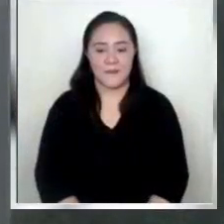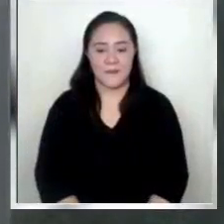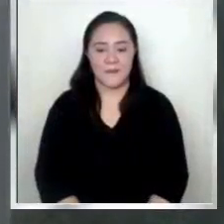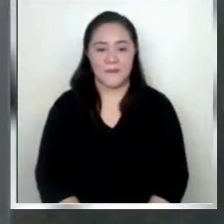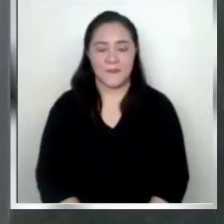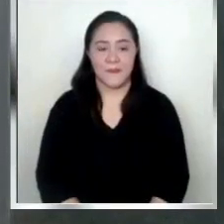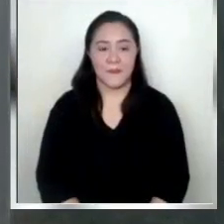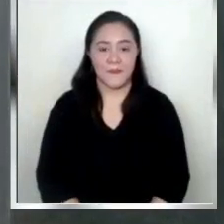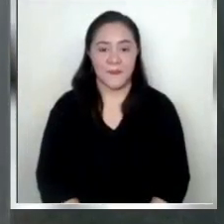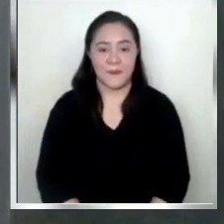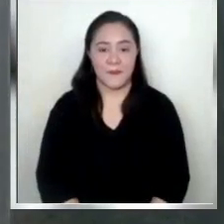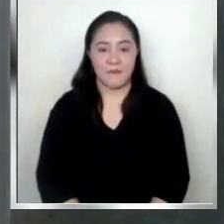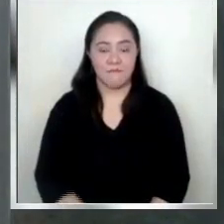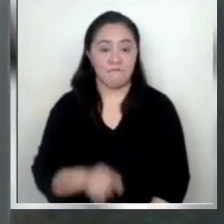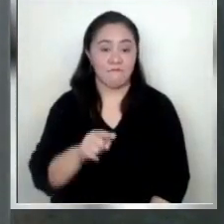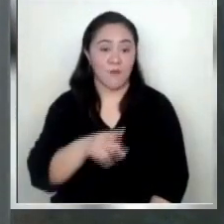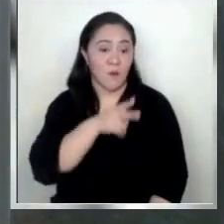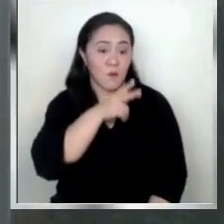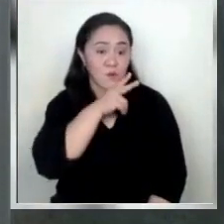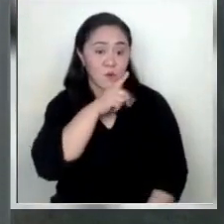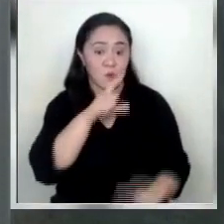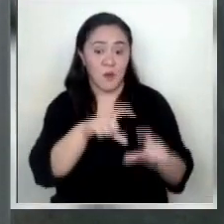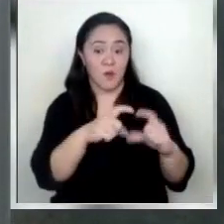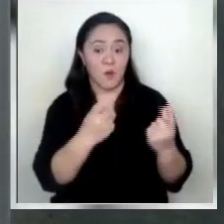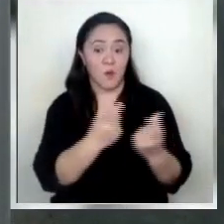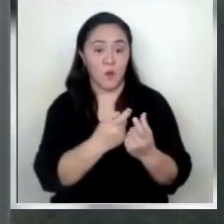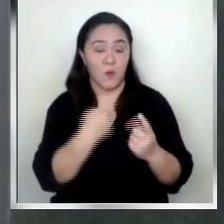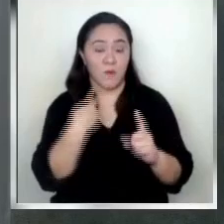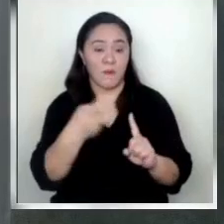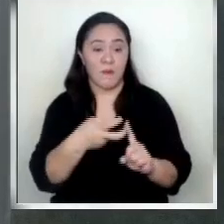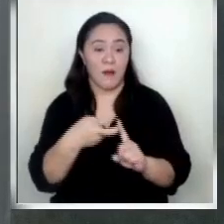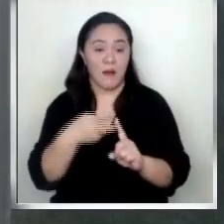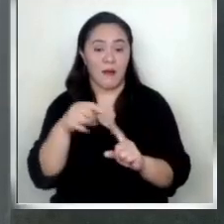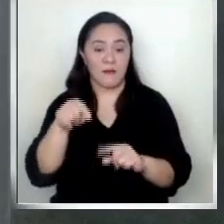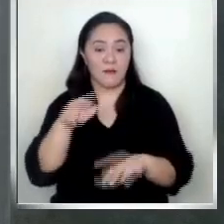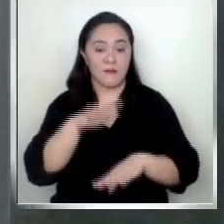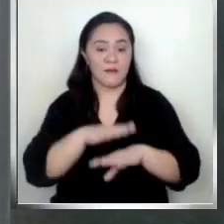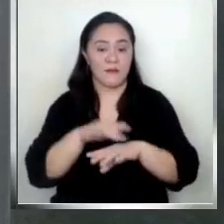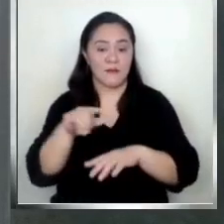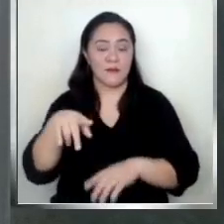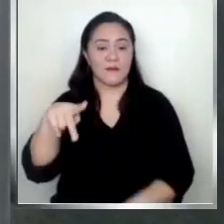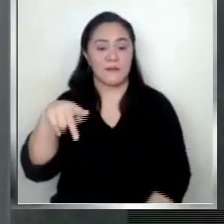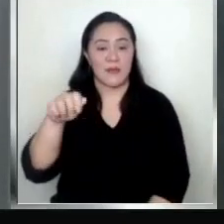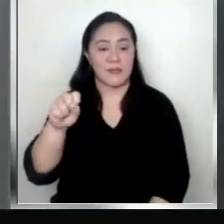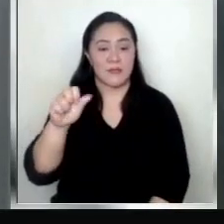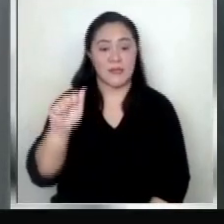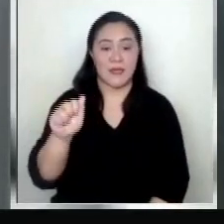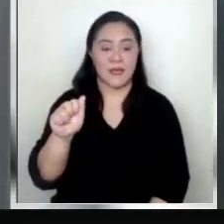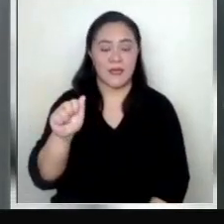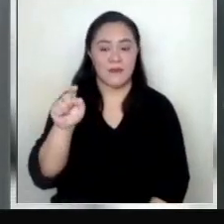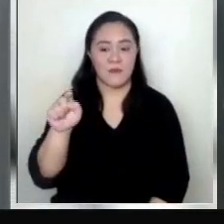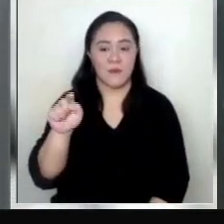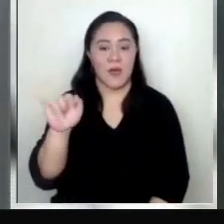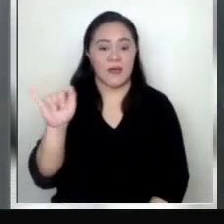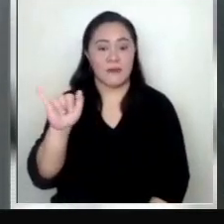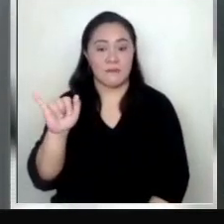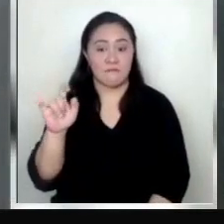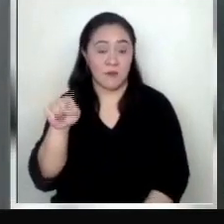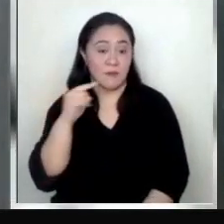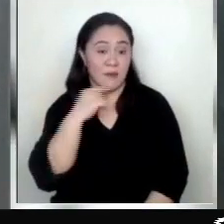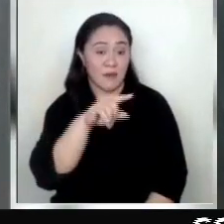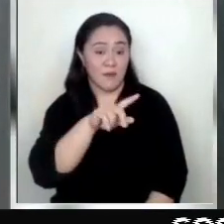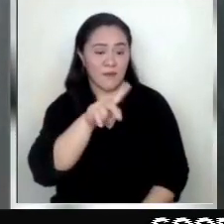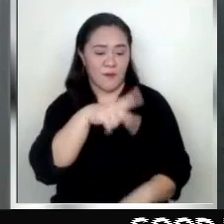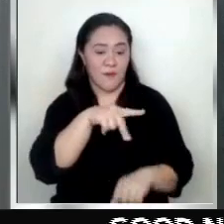may grupo ng suspect sa pangh naman sa Philippine statistics authority kumpara sa umatake sa Phil health baguhan daw ang grupo